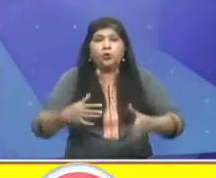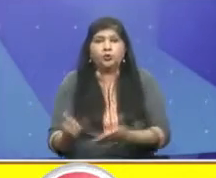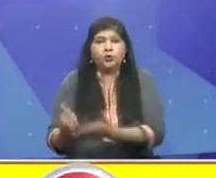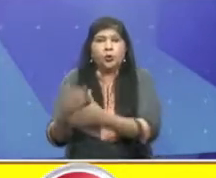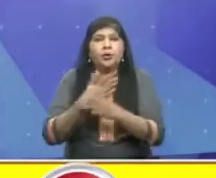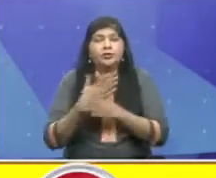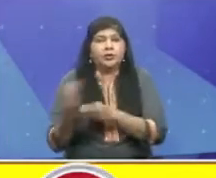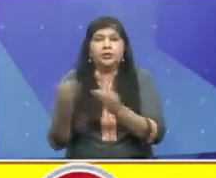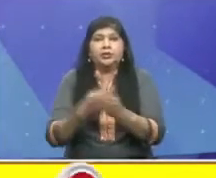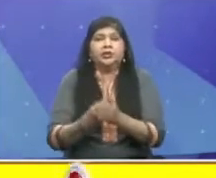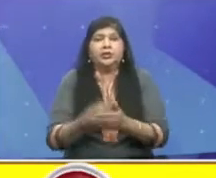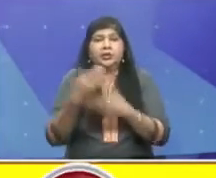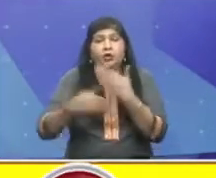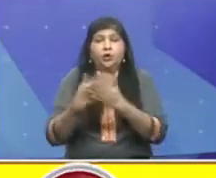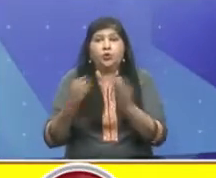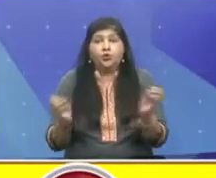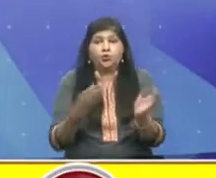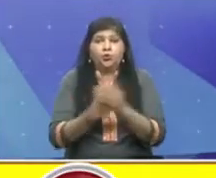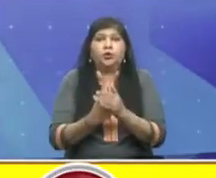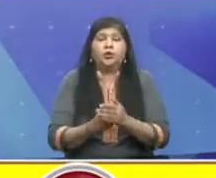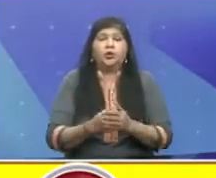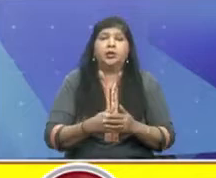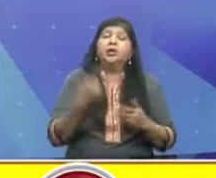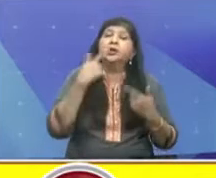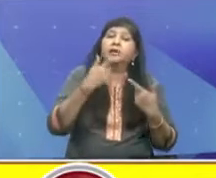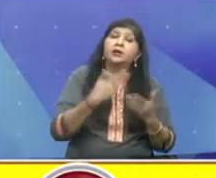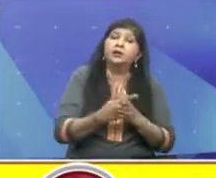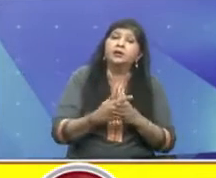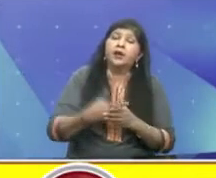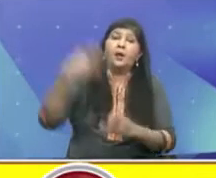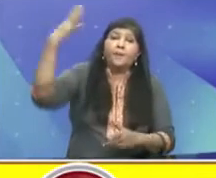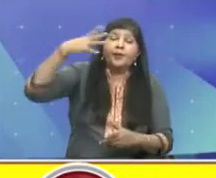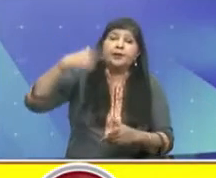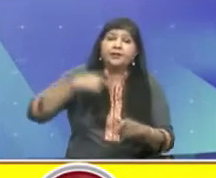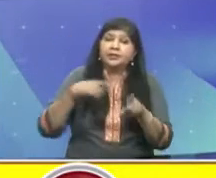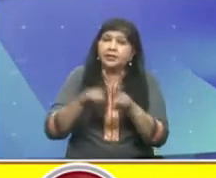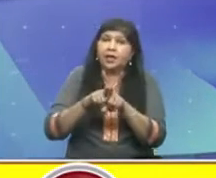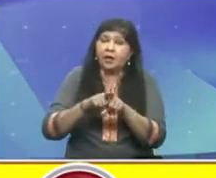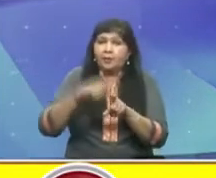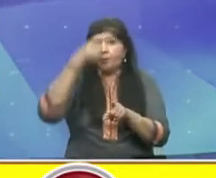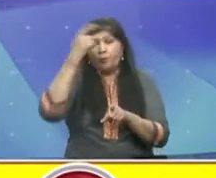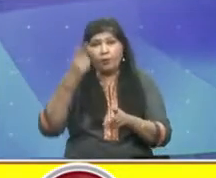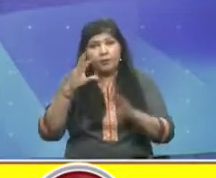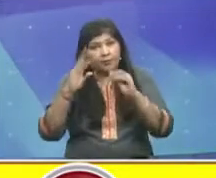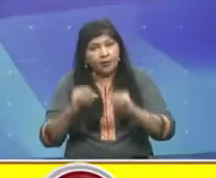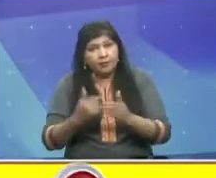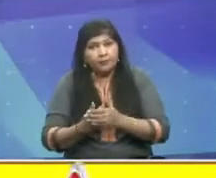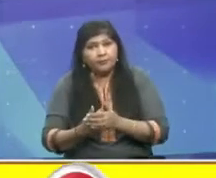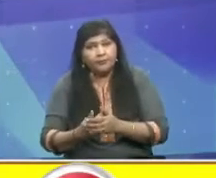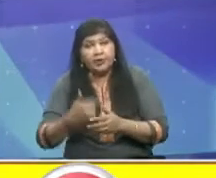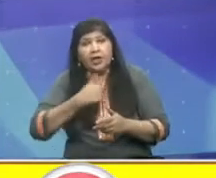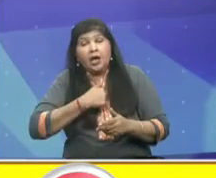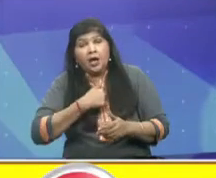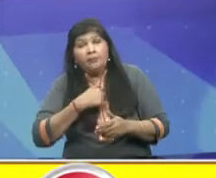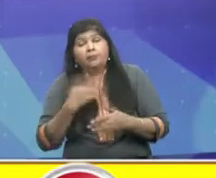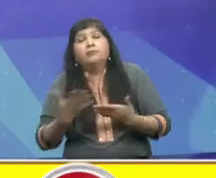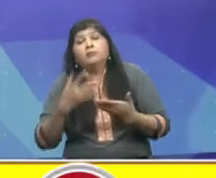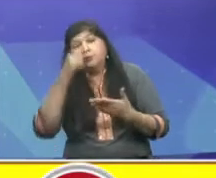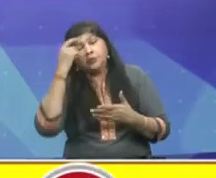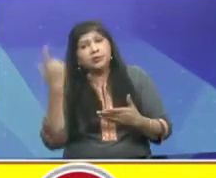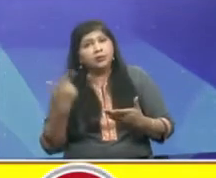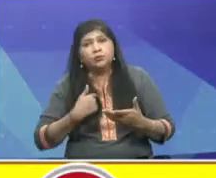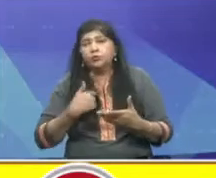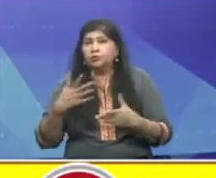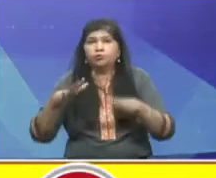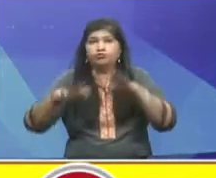को बचाने का एक नया भरोसा जगा है। साथियों, प्रकृति से हमारे लिए खतरा तभी पैदा होता है जब हम